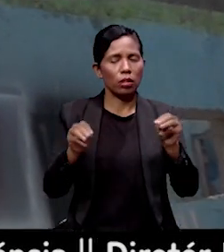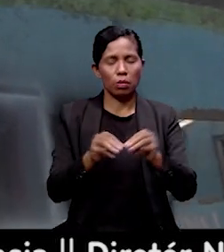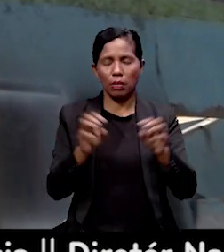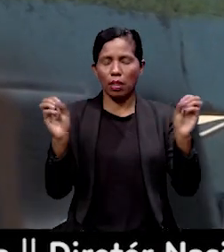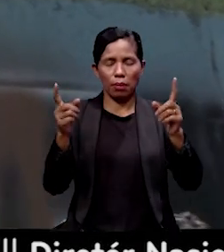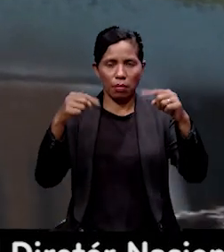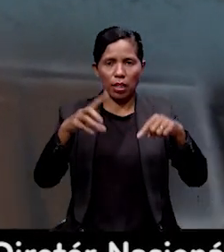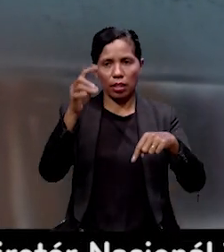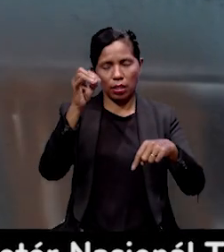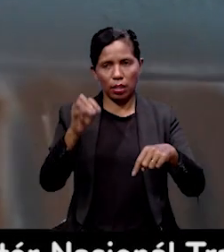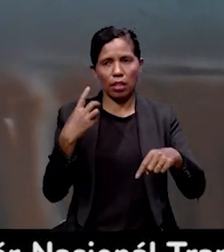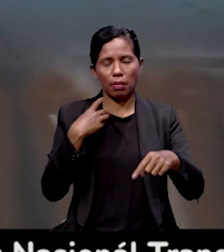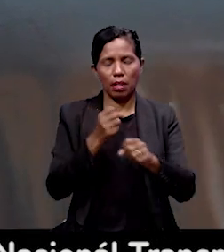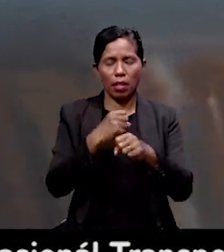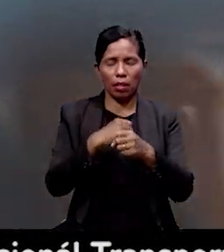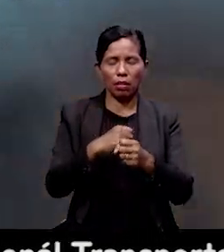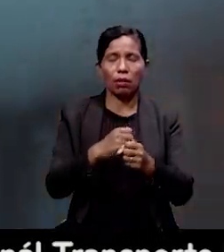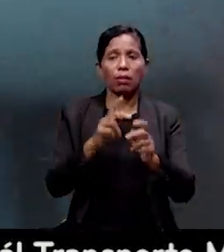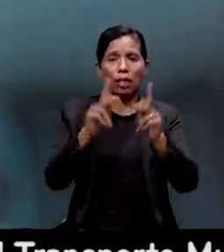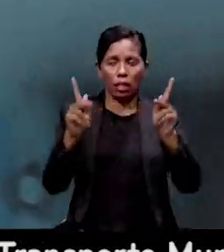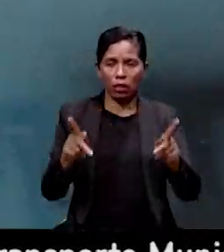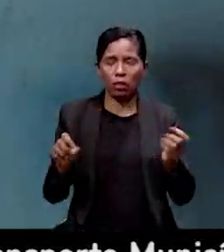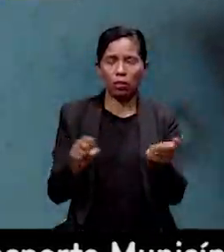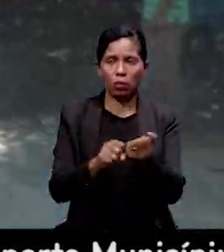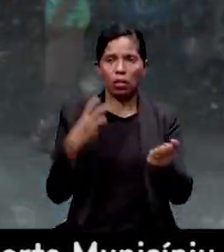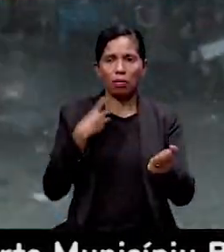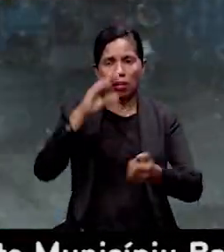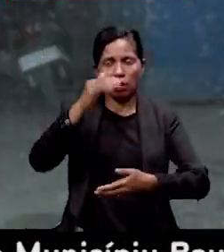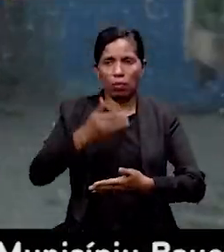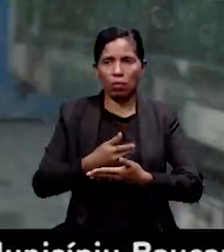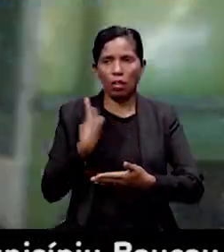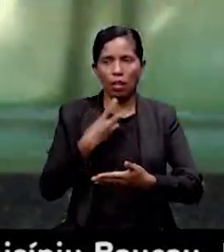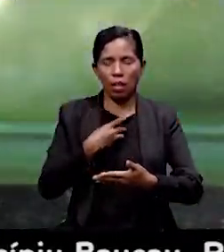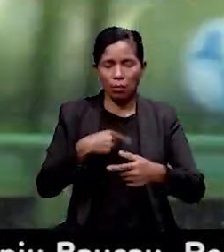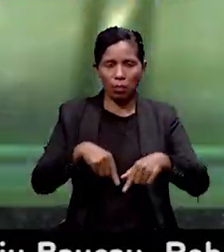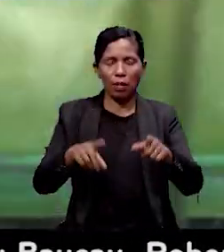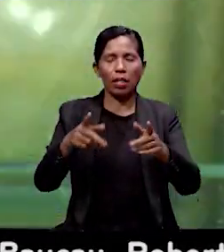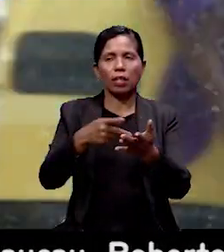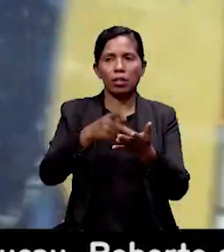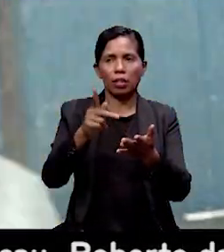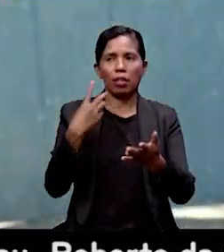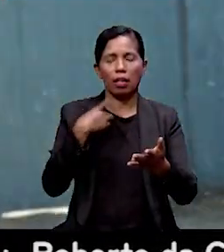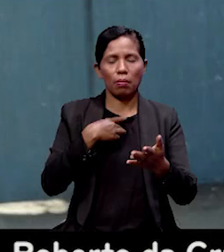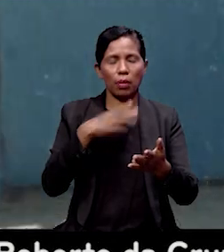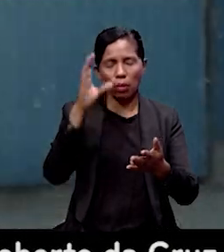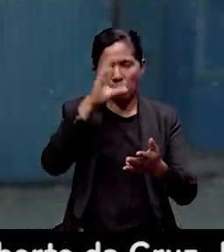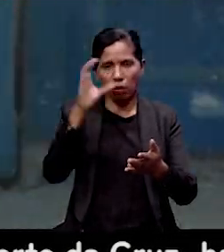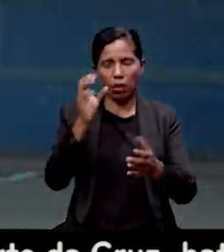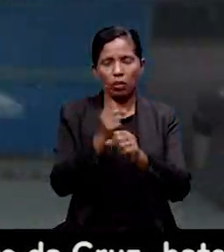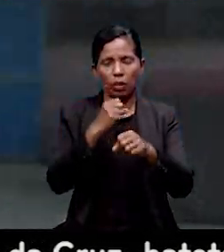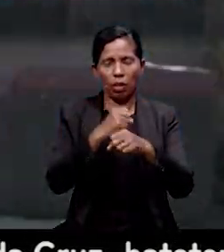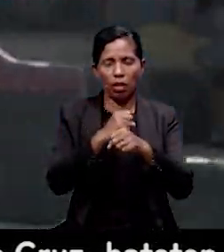bisnis uang serane ur sustenta ami ne oan antau ami sai ba luga e mani an tamba rai dile ami buka hia oi na tuho di halo bisnis la